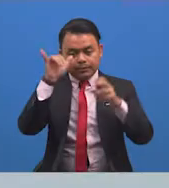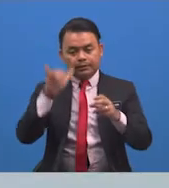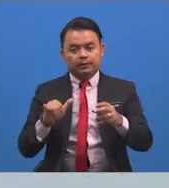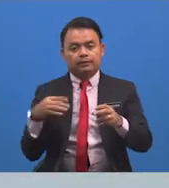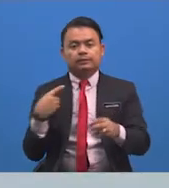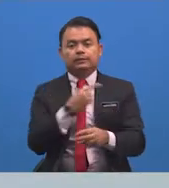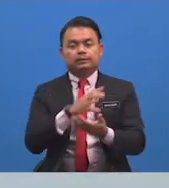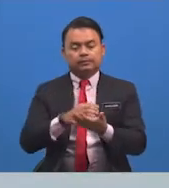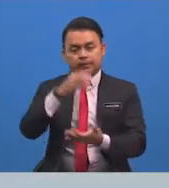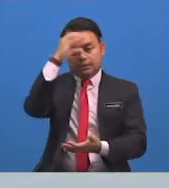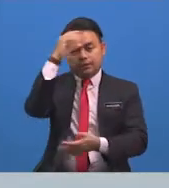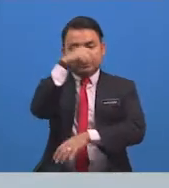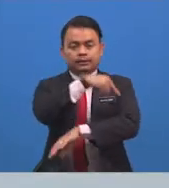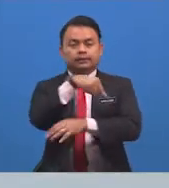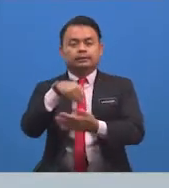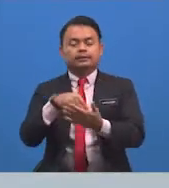ini.